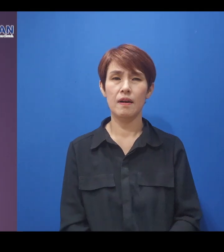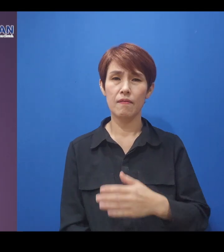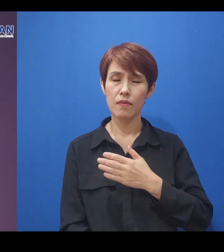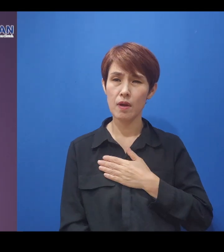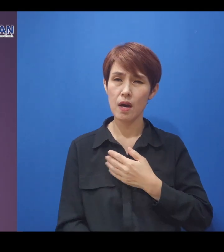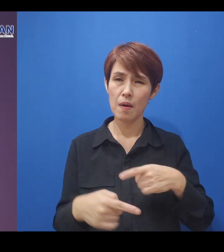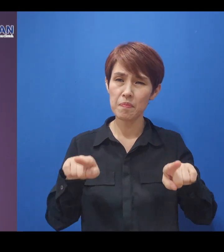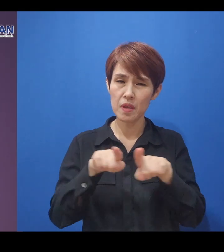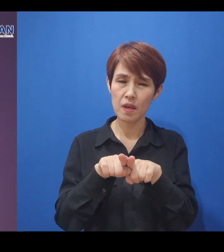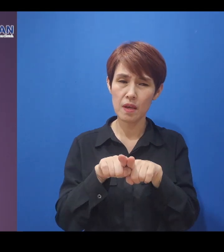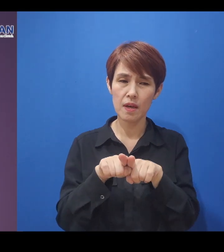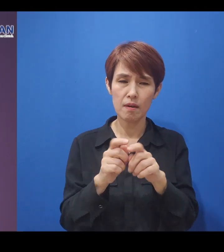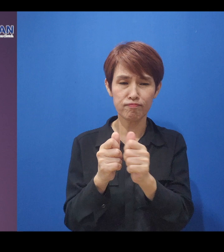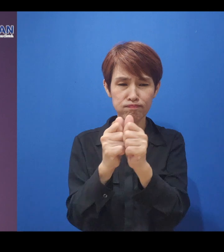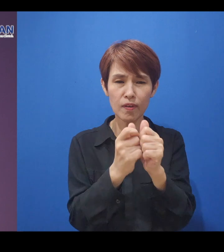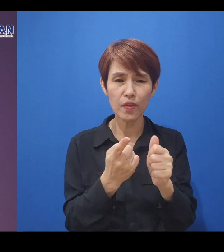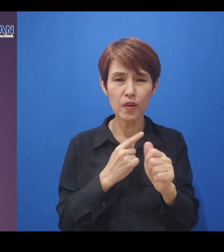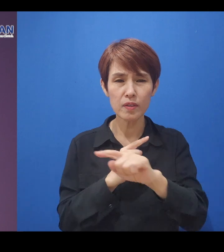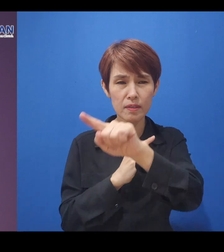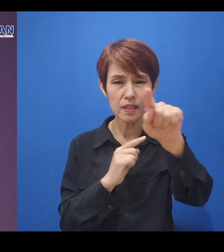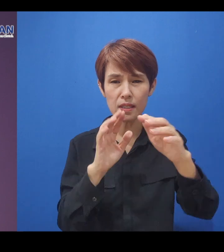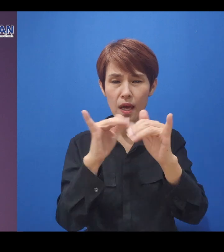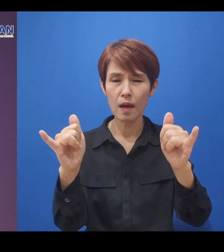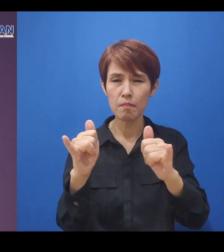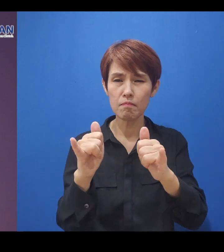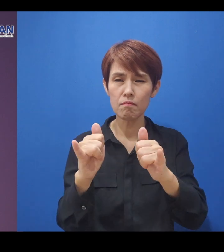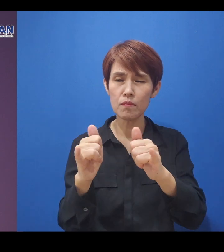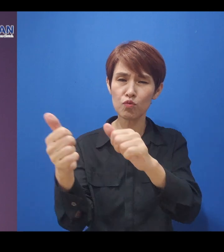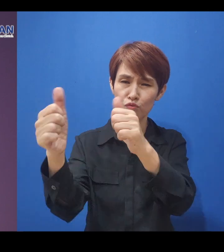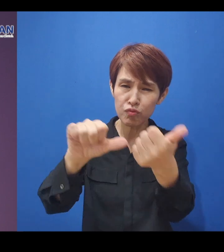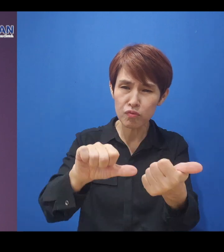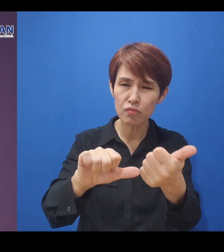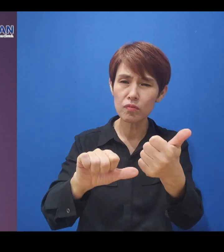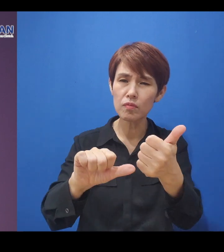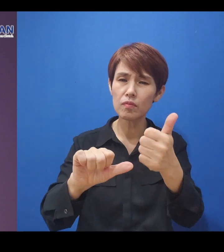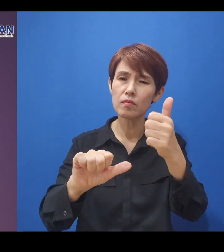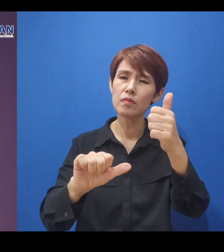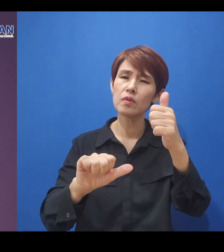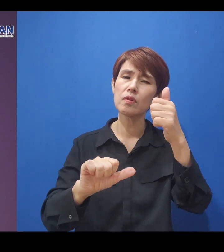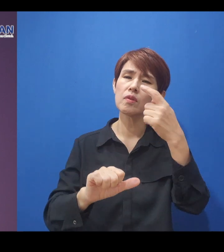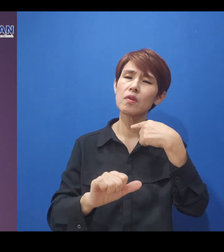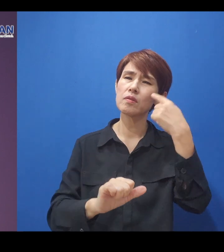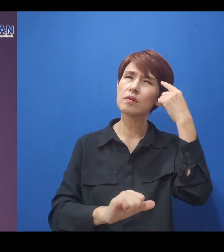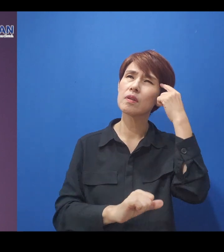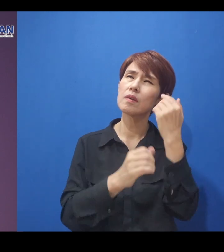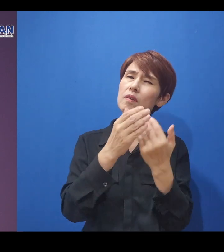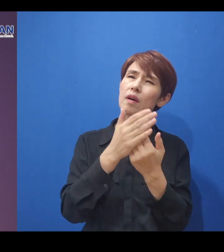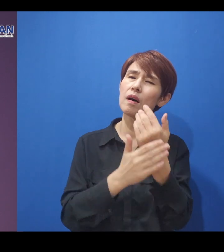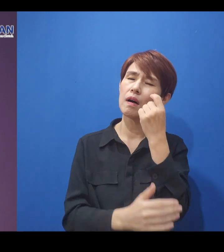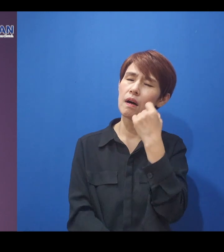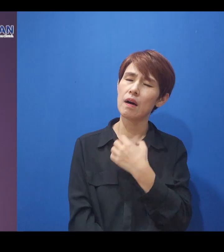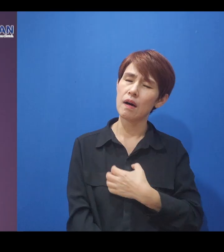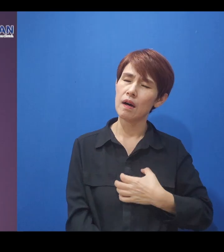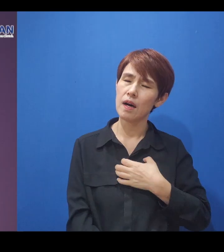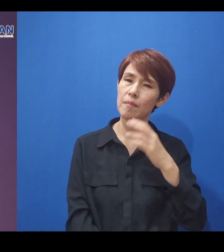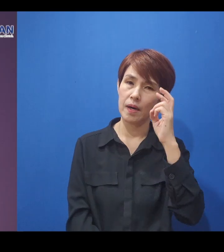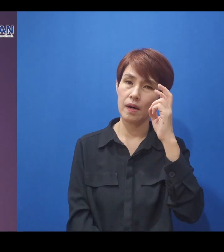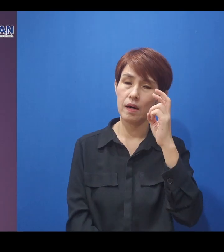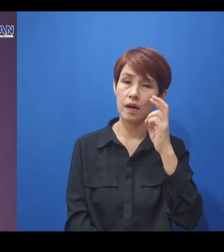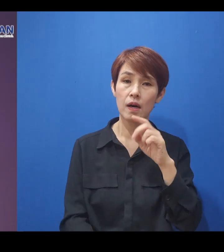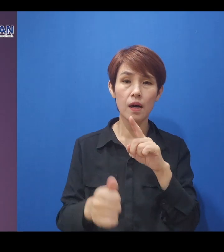동료들이 죽어가던 때를 떠올리며 괴로워했을지도 몰라요. 그런 그에게 한 가지 사건이